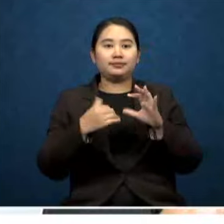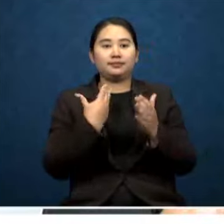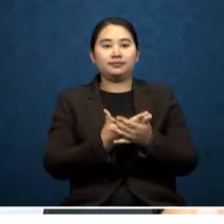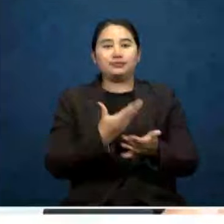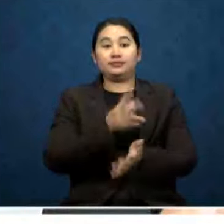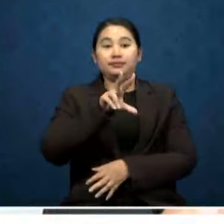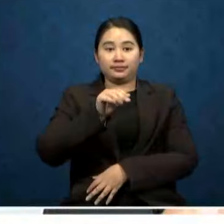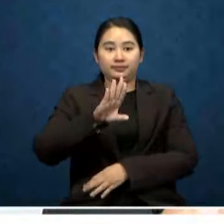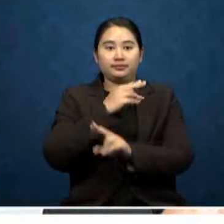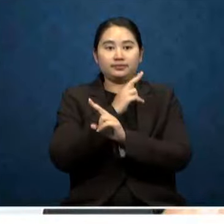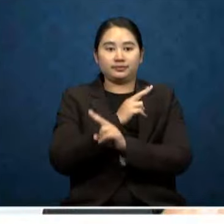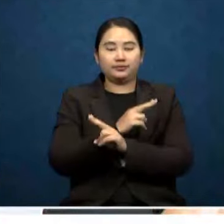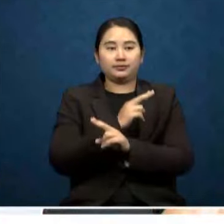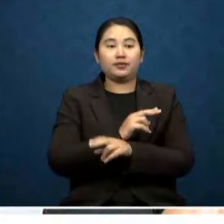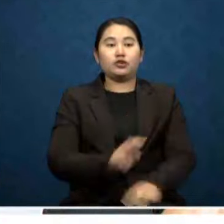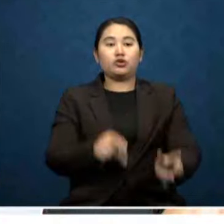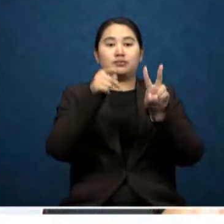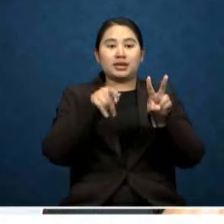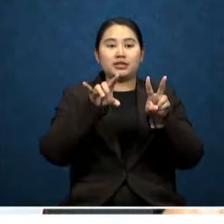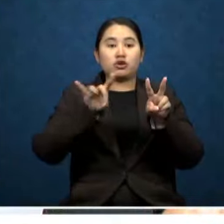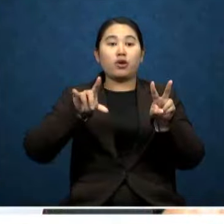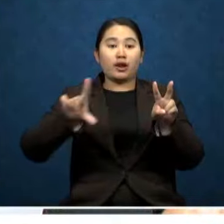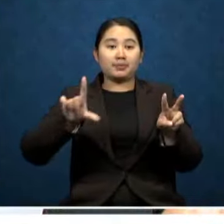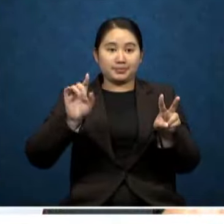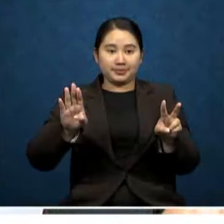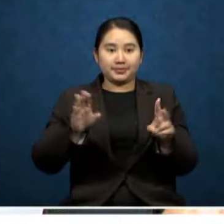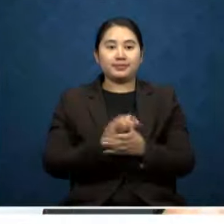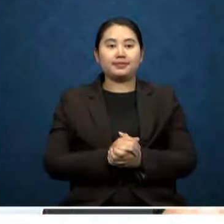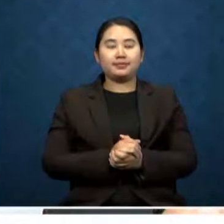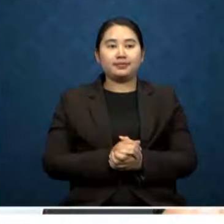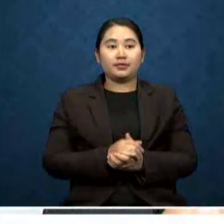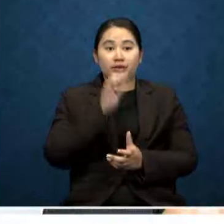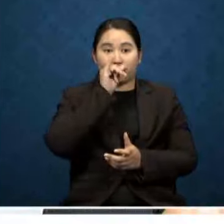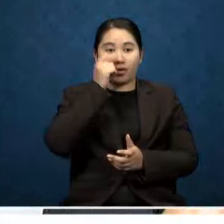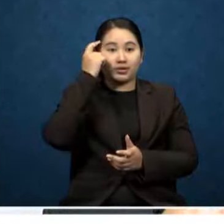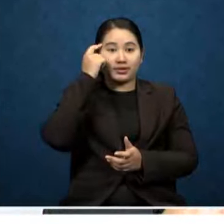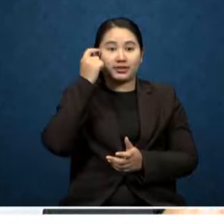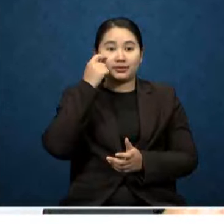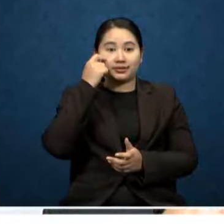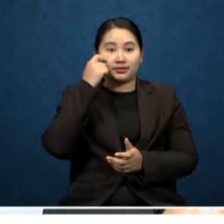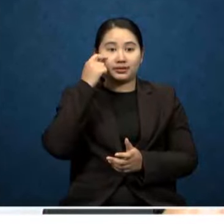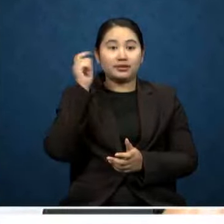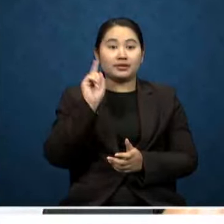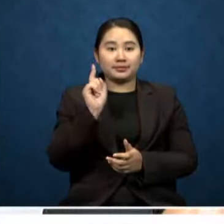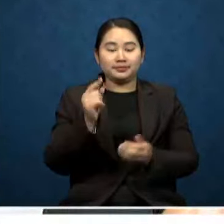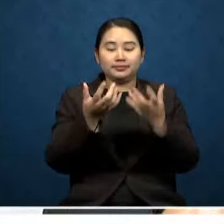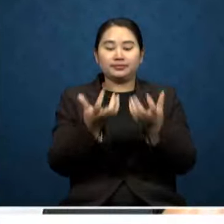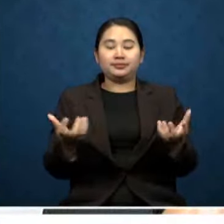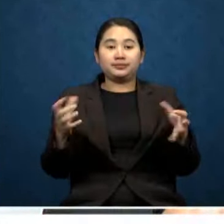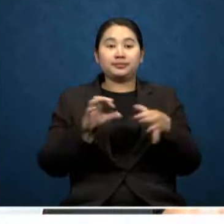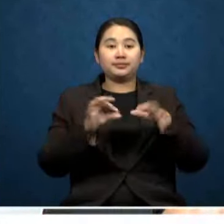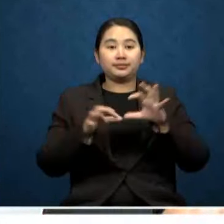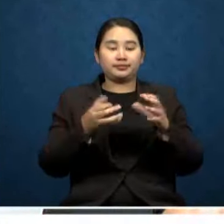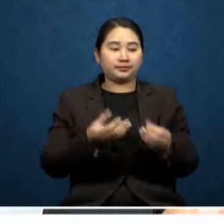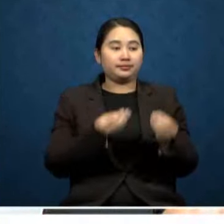ก็2,00ล้านบาทนะครับท่านลองคิดนะครับว่าถ้าอุปกรณ์กีฬาเนี่ย